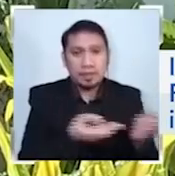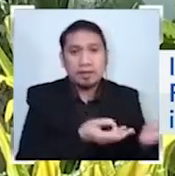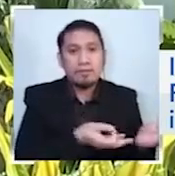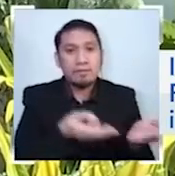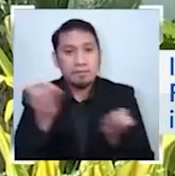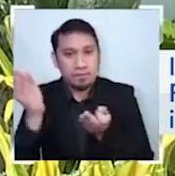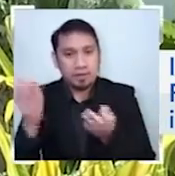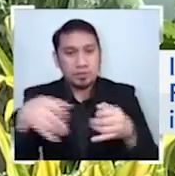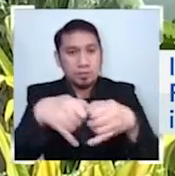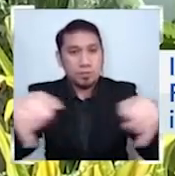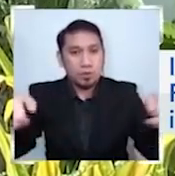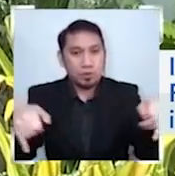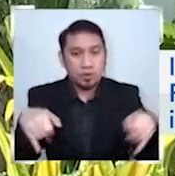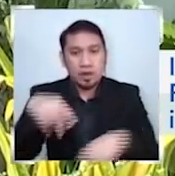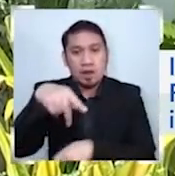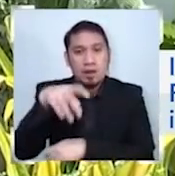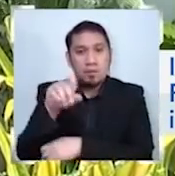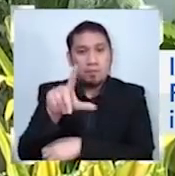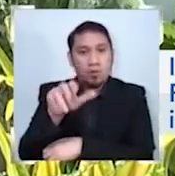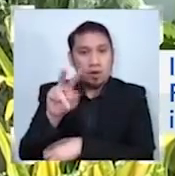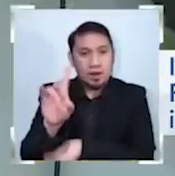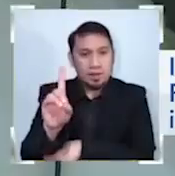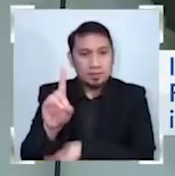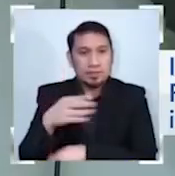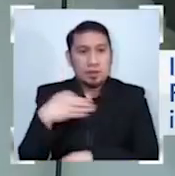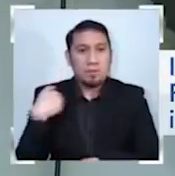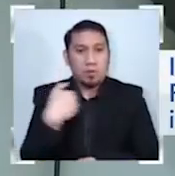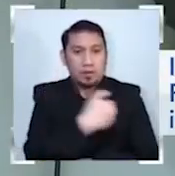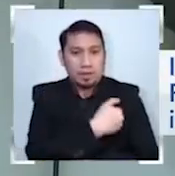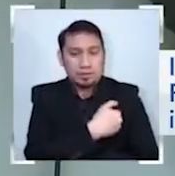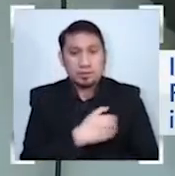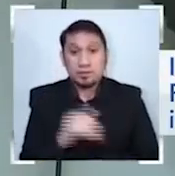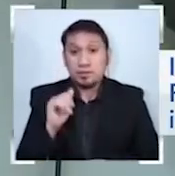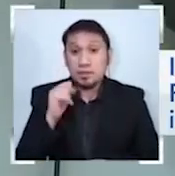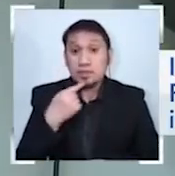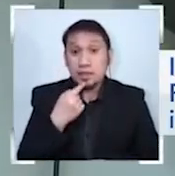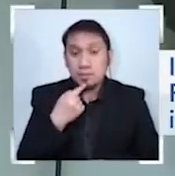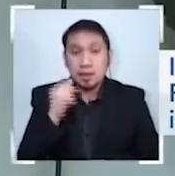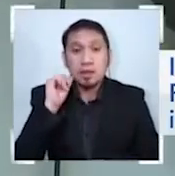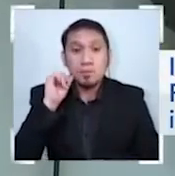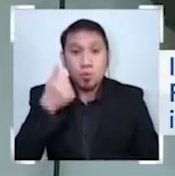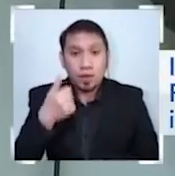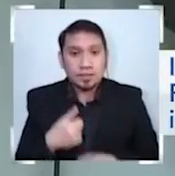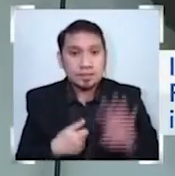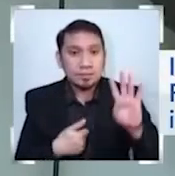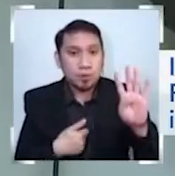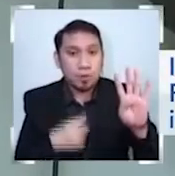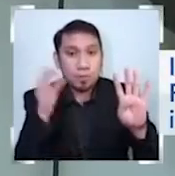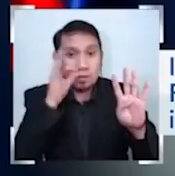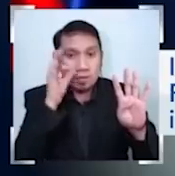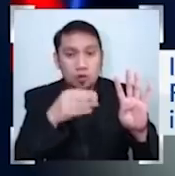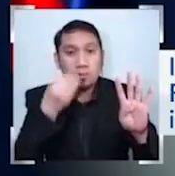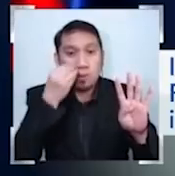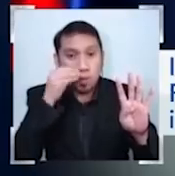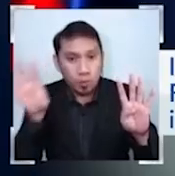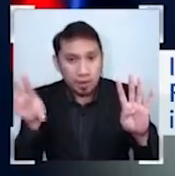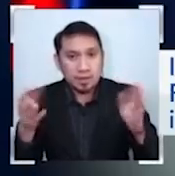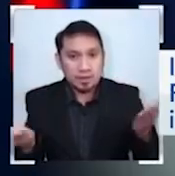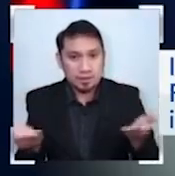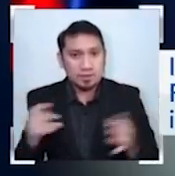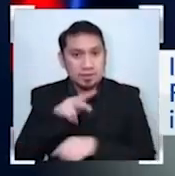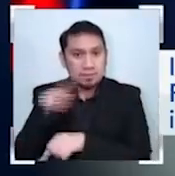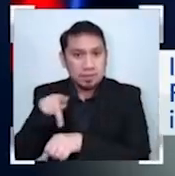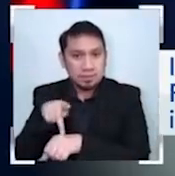Poland. Bukas, ayon sa DSA, may 4 na Pilipinong uuwi, kasunod ng mga naunang nagbalik sa Pilipinas noong isang linggo. Pero sabi